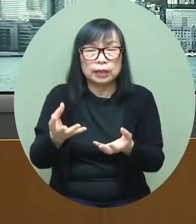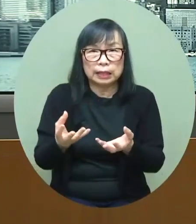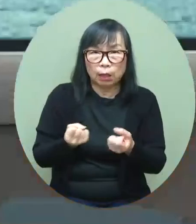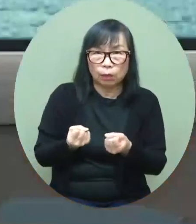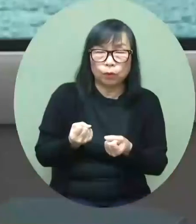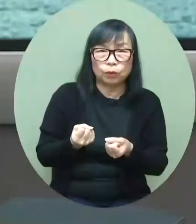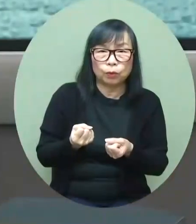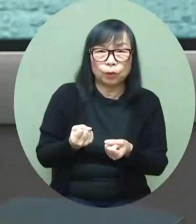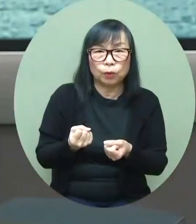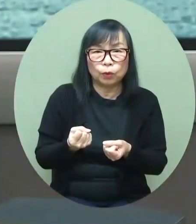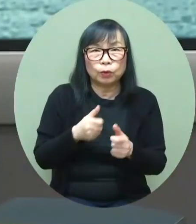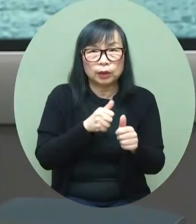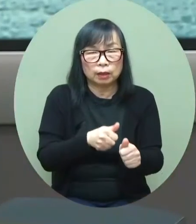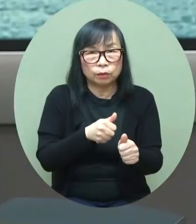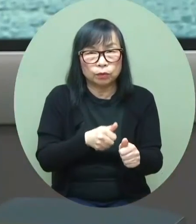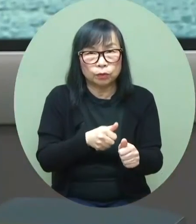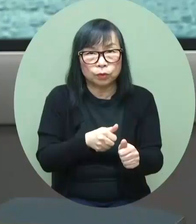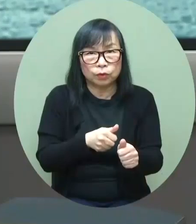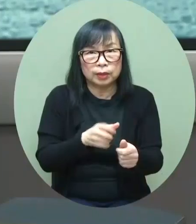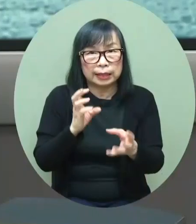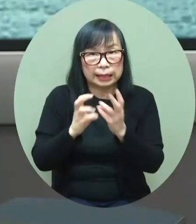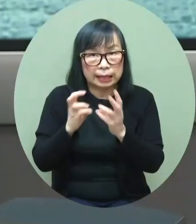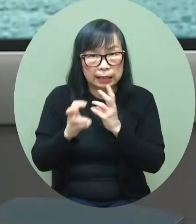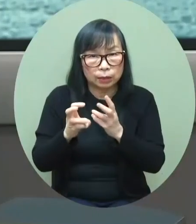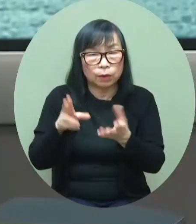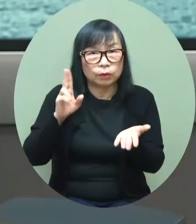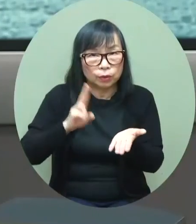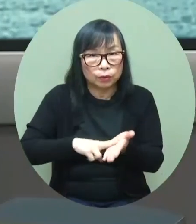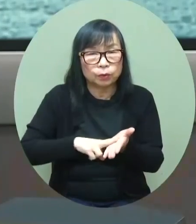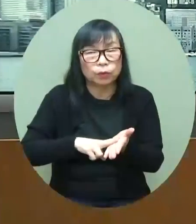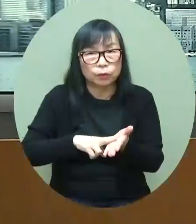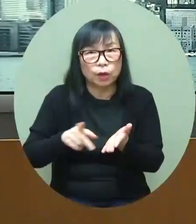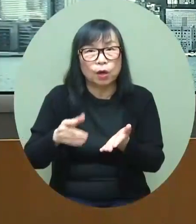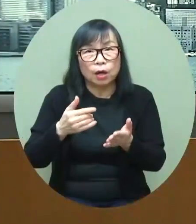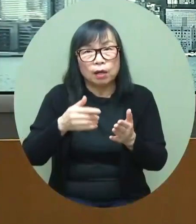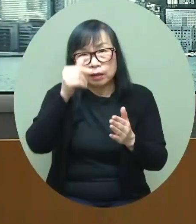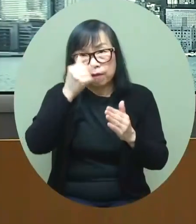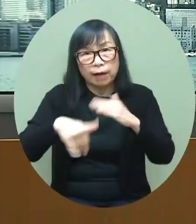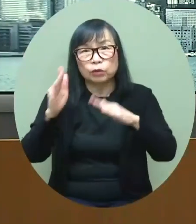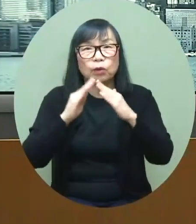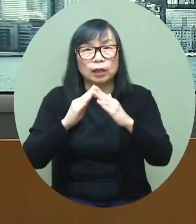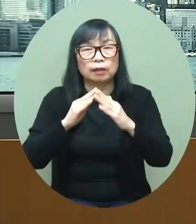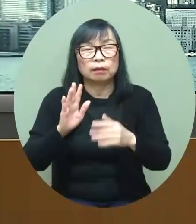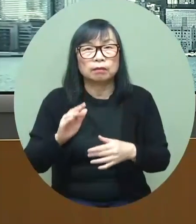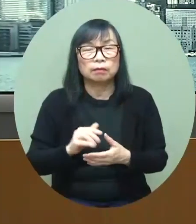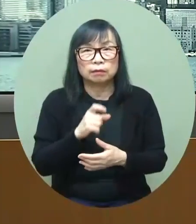So I believe he has been discharged from the rubella. 好，咁記者會到呢度結束啦，多謝大家。